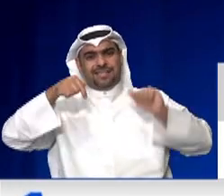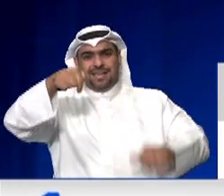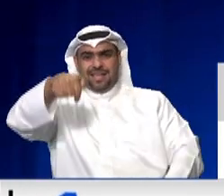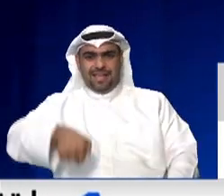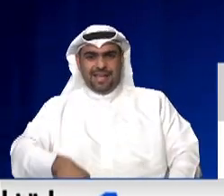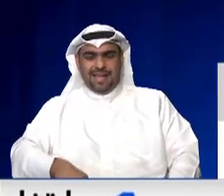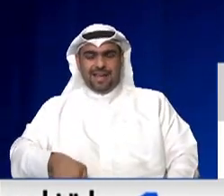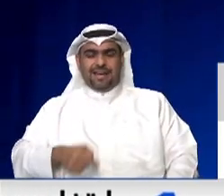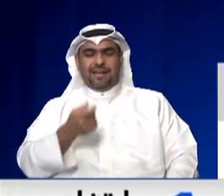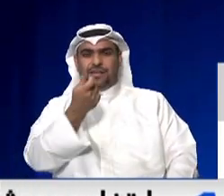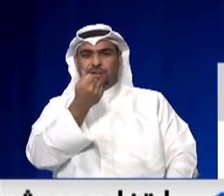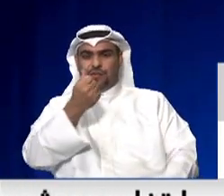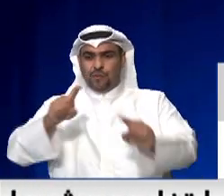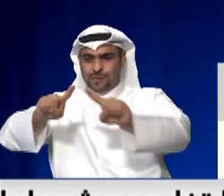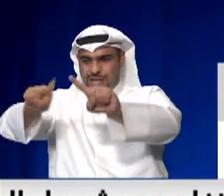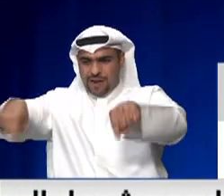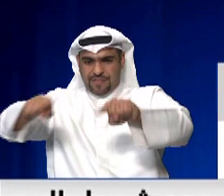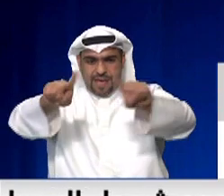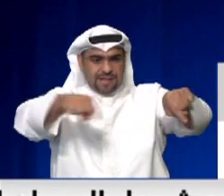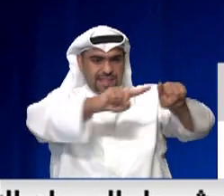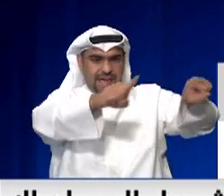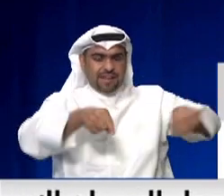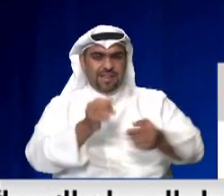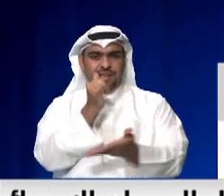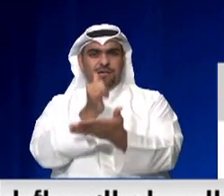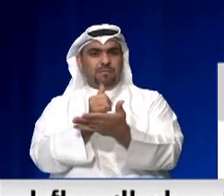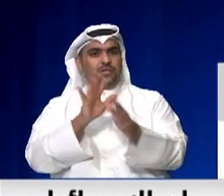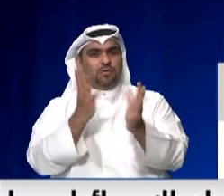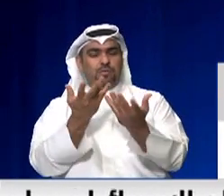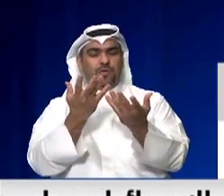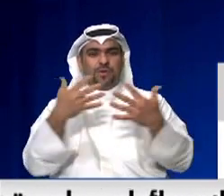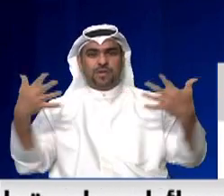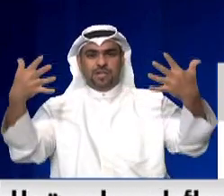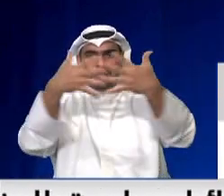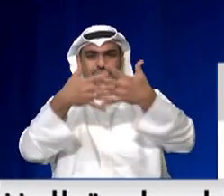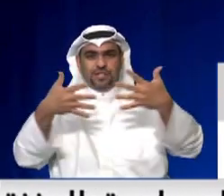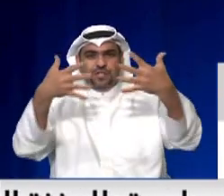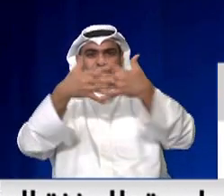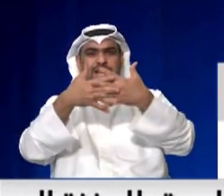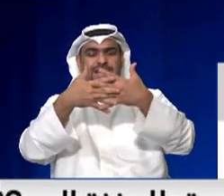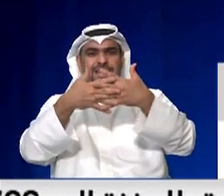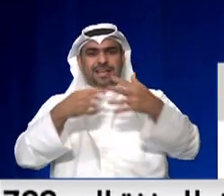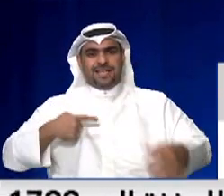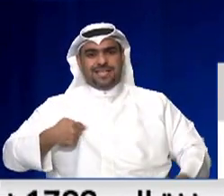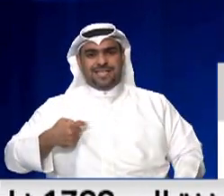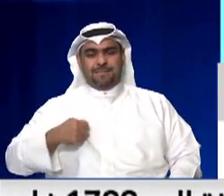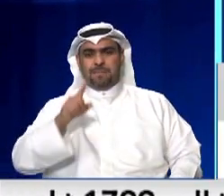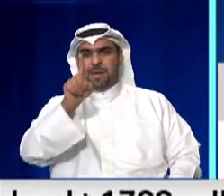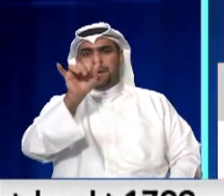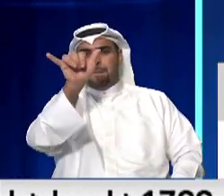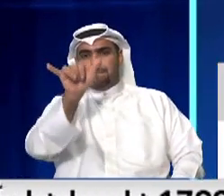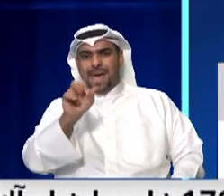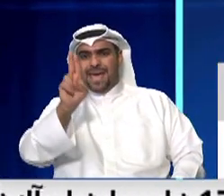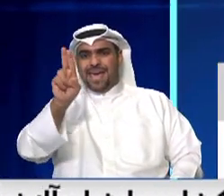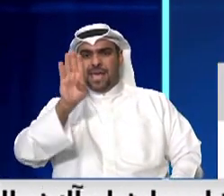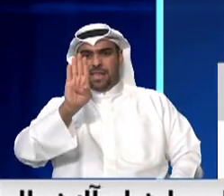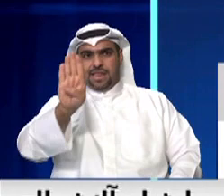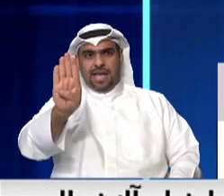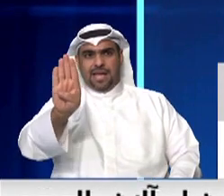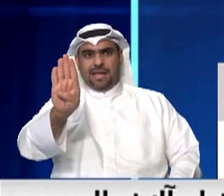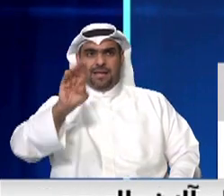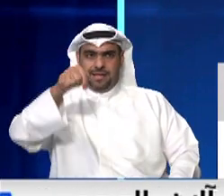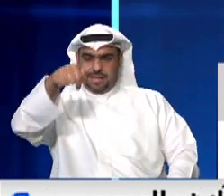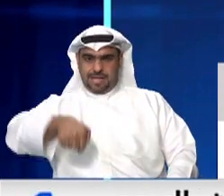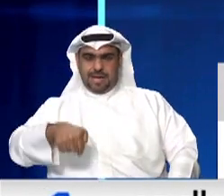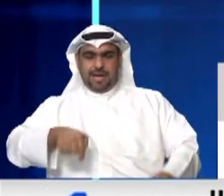للعقارات المحلية المدار من قبل شركة بيتك كابيتال للاستثمار، وتعيين الشركة كمصفي